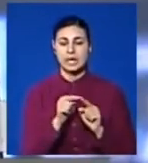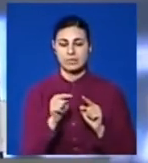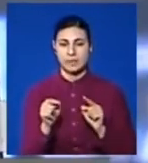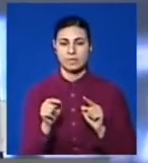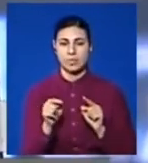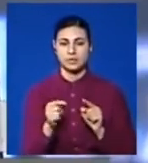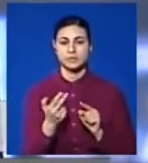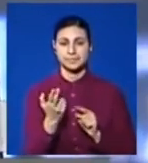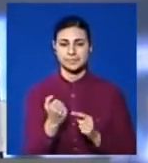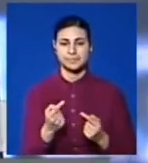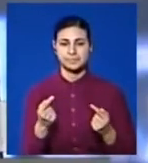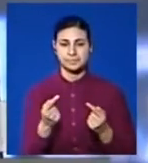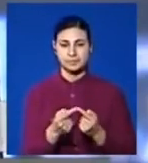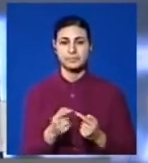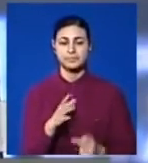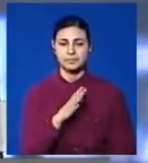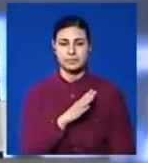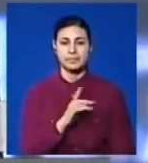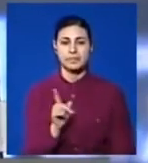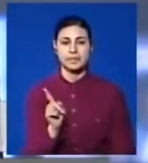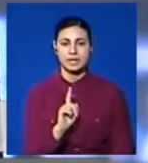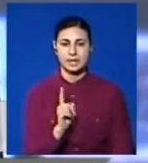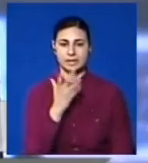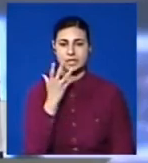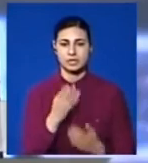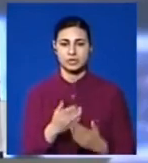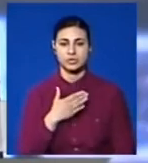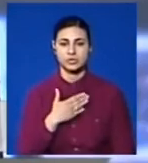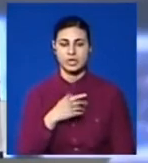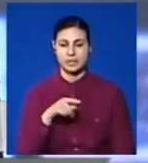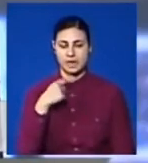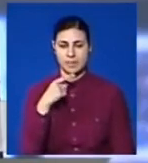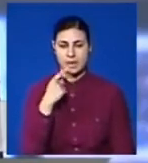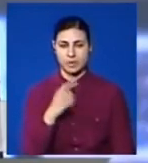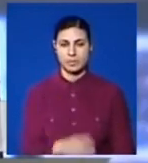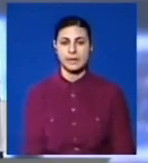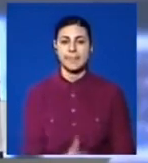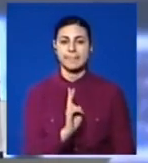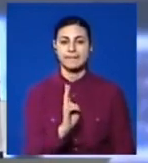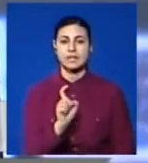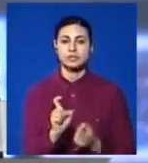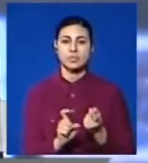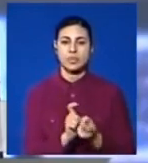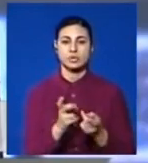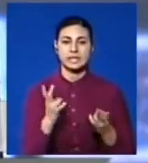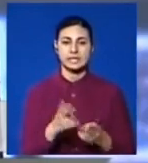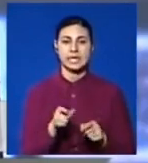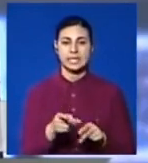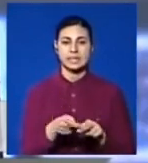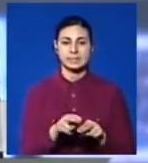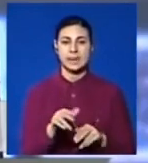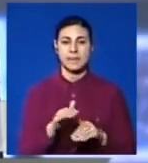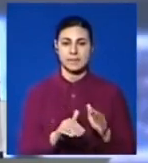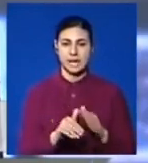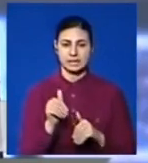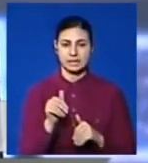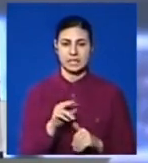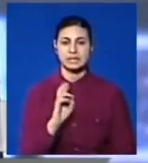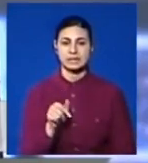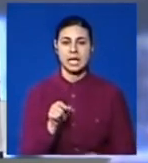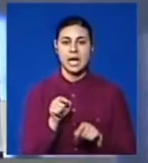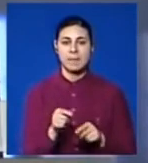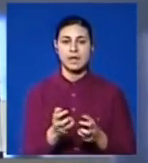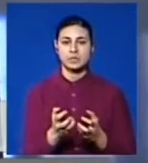განმავლობაში, სწორედ ის დაადასტურა, რასაც ჩვენ ვლაპარაკობთ. ვიღაც ბოროტად იყენებს ამ მანკიერ პრაქტიკას და